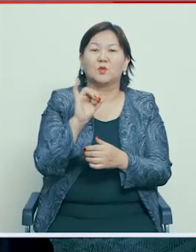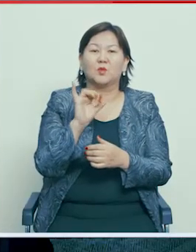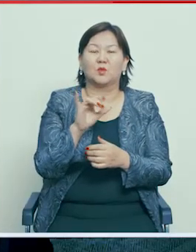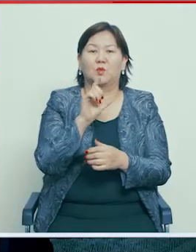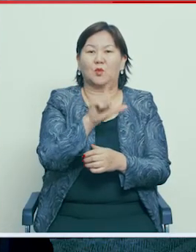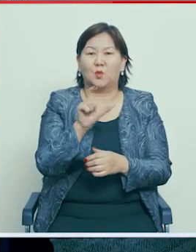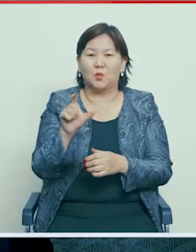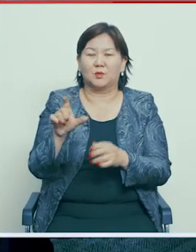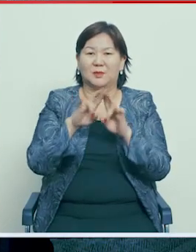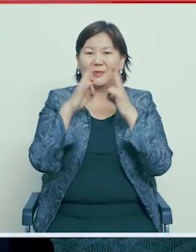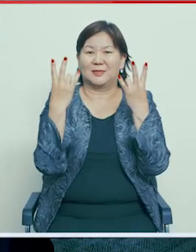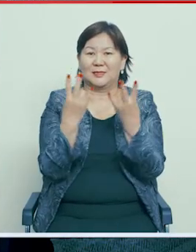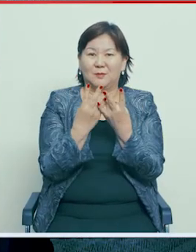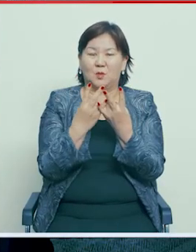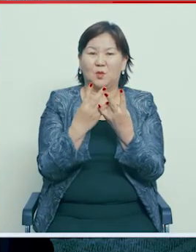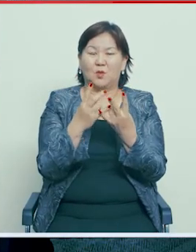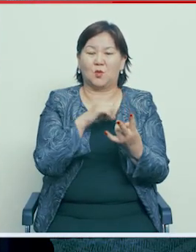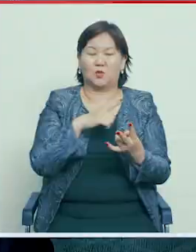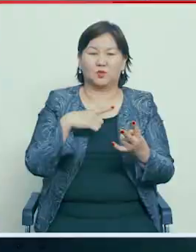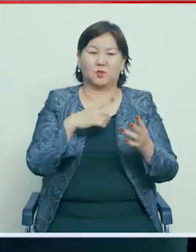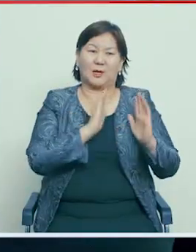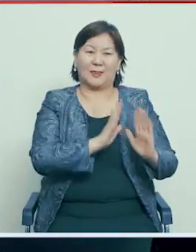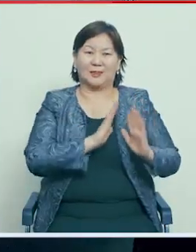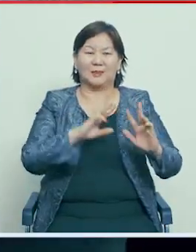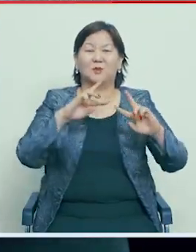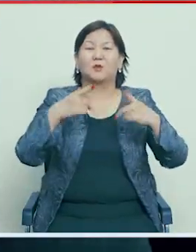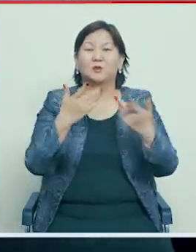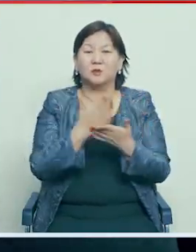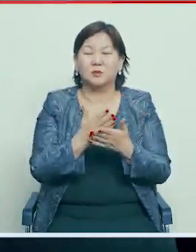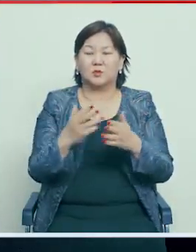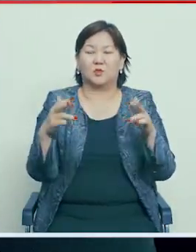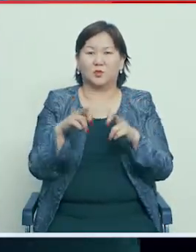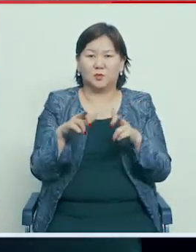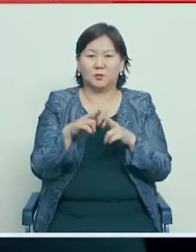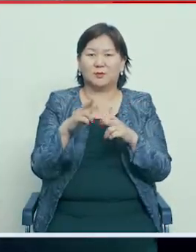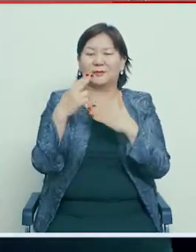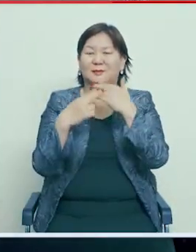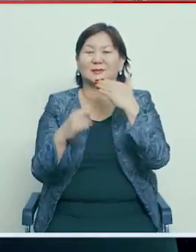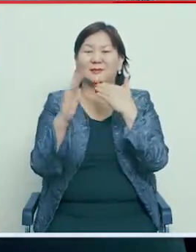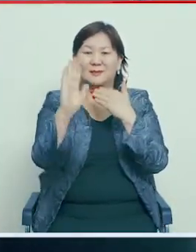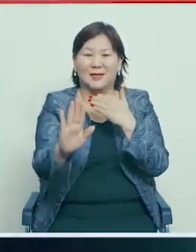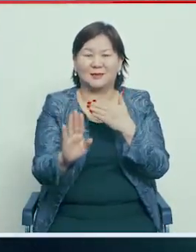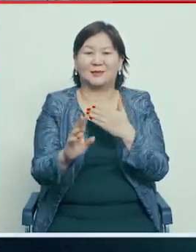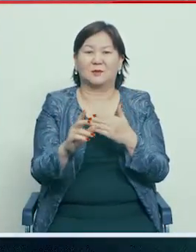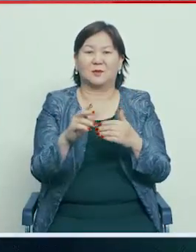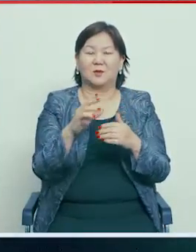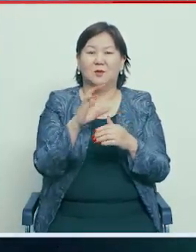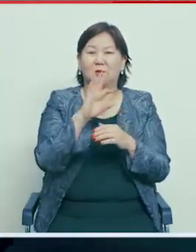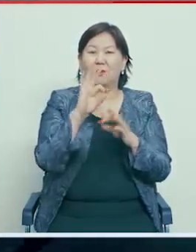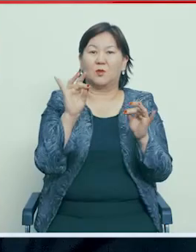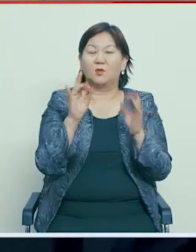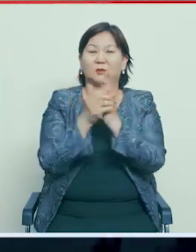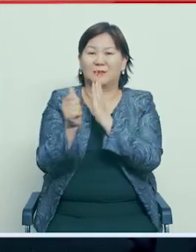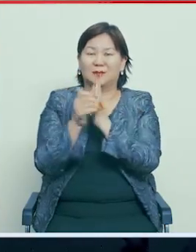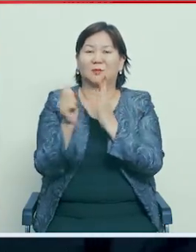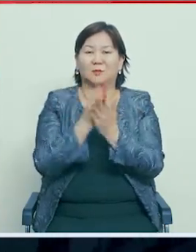гэхээр хүмүүс нийгмийнхаа өөрсдийнхөө хандлагыг өөрчлөөч. Хөгжлийн бэрхшээл гэдгийн цаана одоо өөр авиас чадрууд